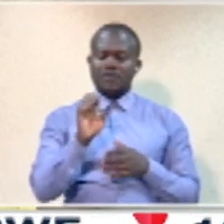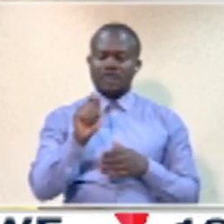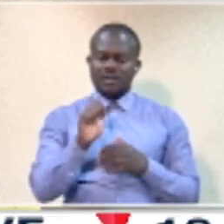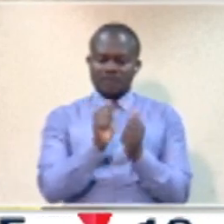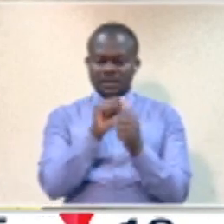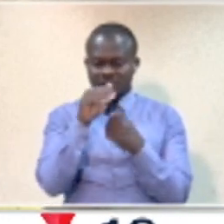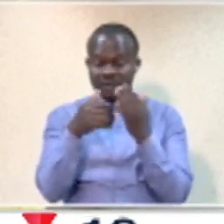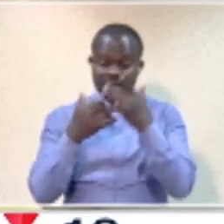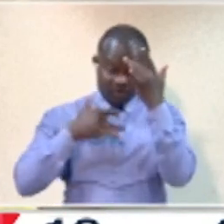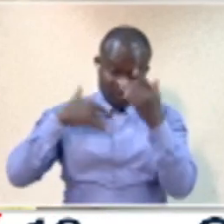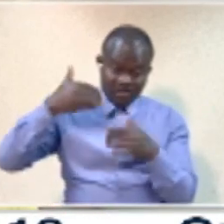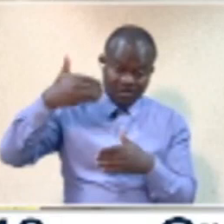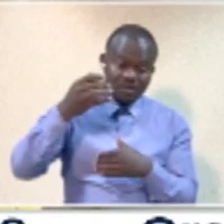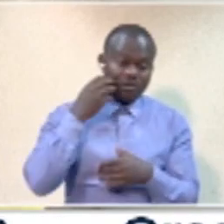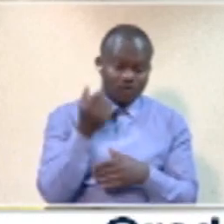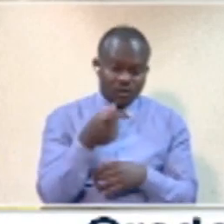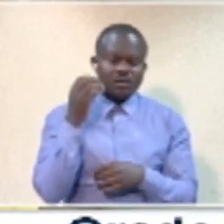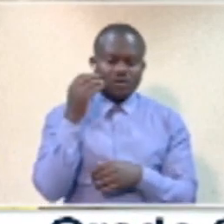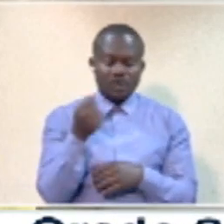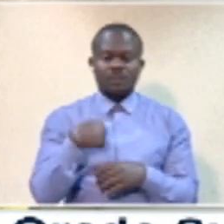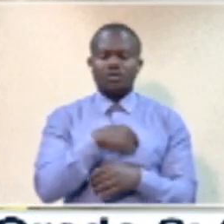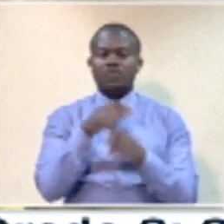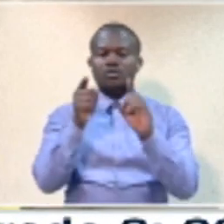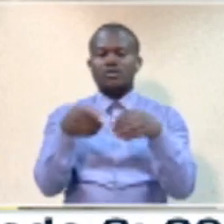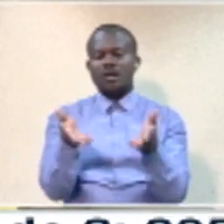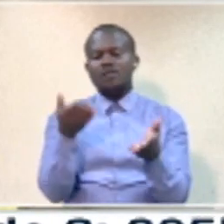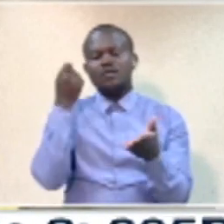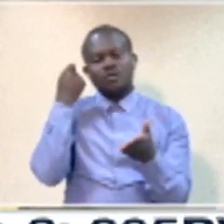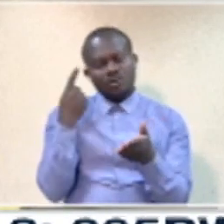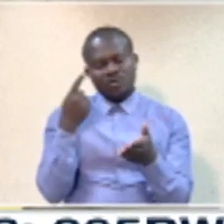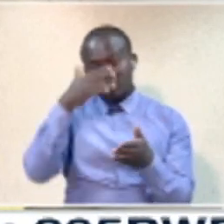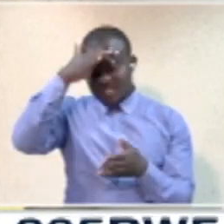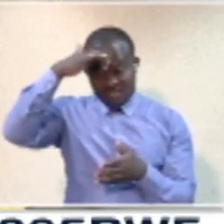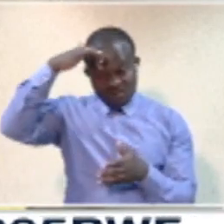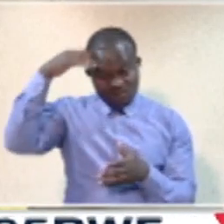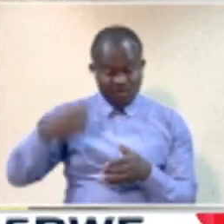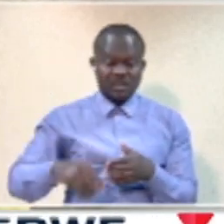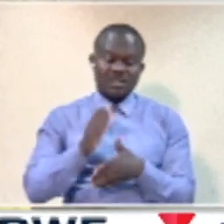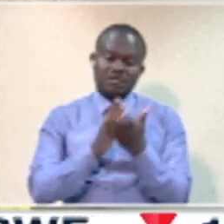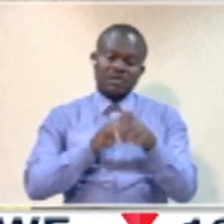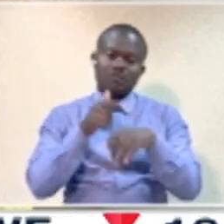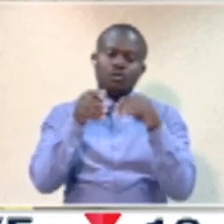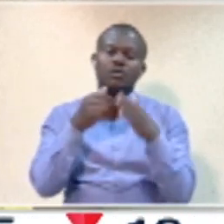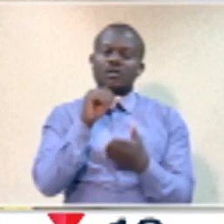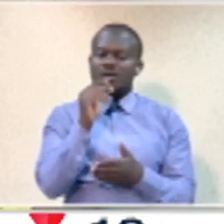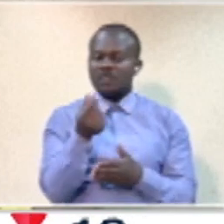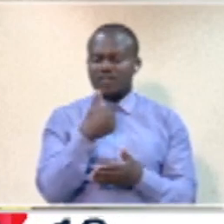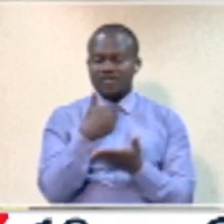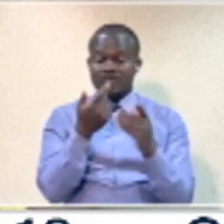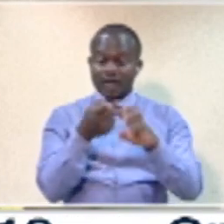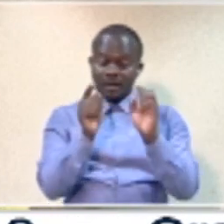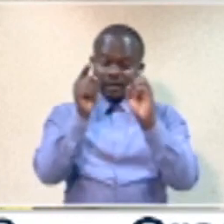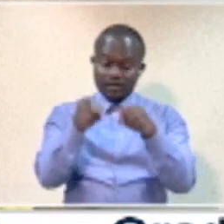indwara zihoraho za buri kwezi tuza hano rero uko urabona ni imvune hari igihe umuntu aza nta n'ibiciro afite ariko agiye